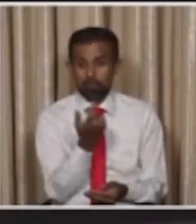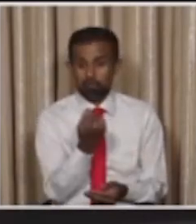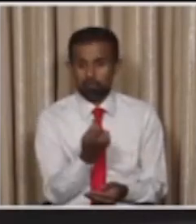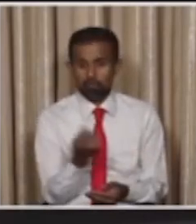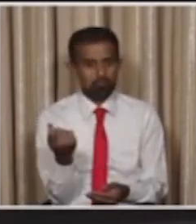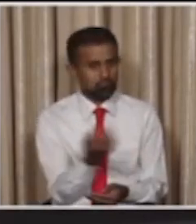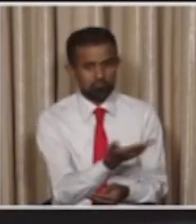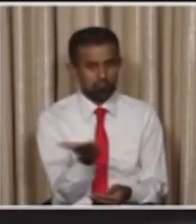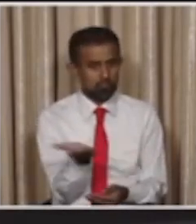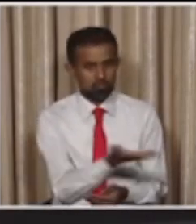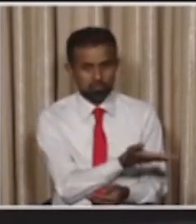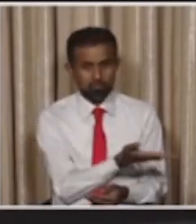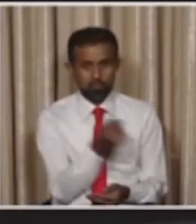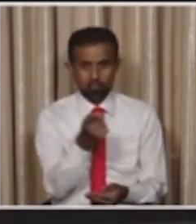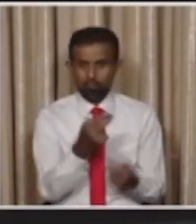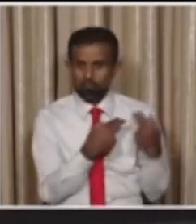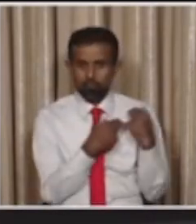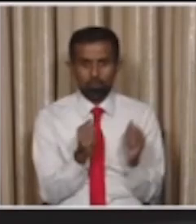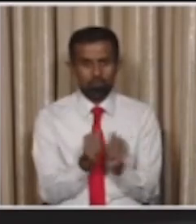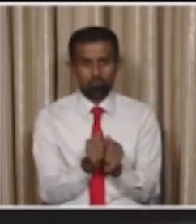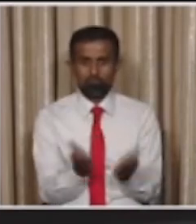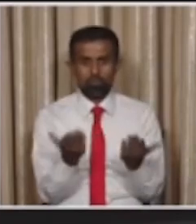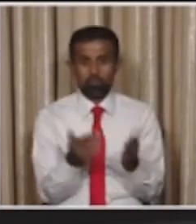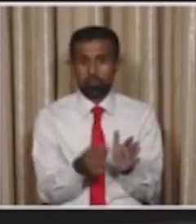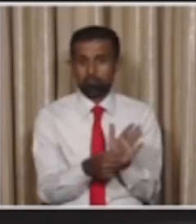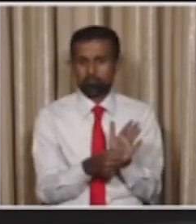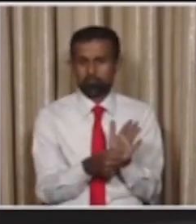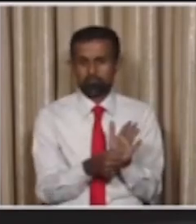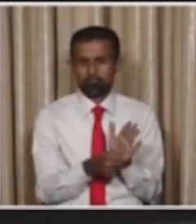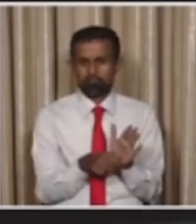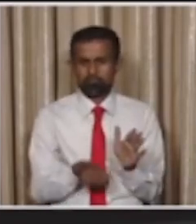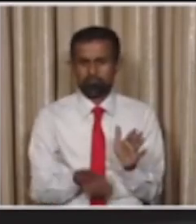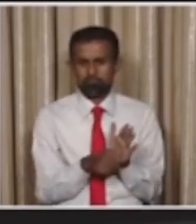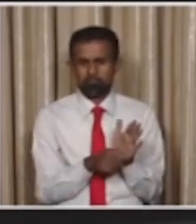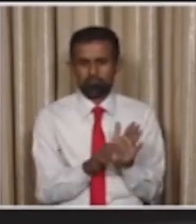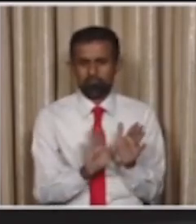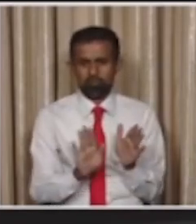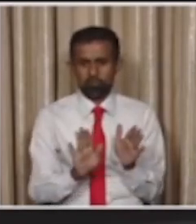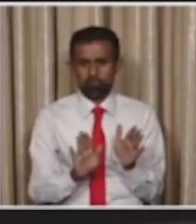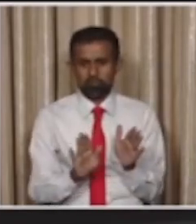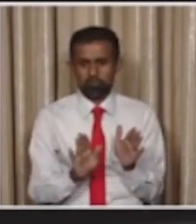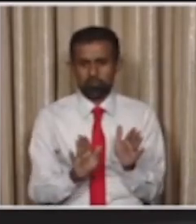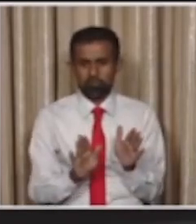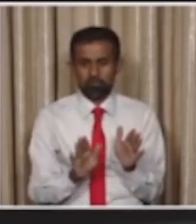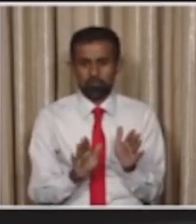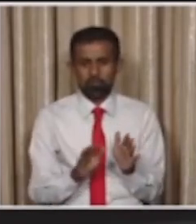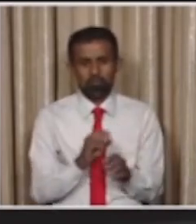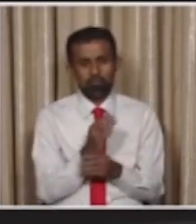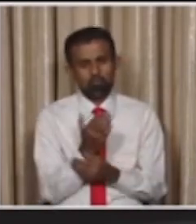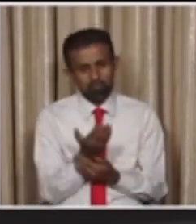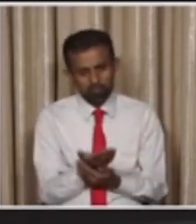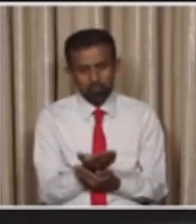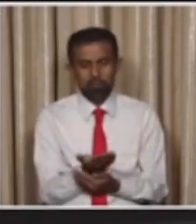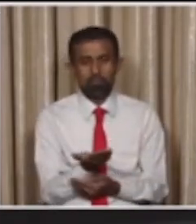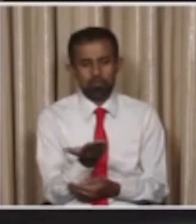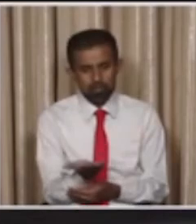දෙන්න ඔබතුමන්ලා වගකීමෙන් කටයුතු කරන්න. මේක චණ්ඩිකමක්වත් වෙන දෙයක්වත් නෙමේ ගරු ඇමතුමා. ඉතාම කාරුණිකව